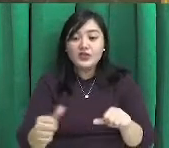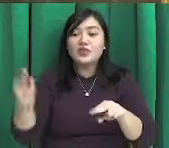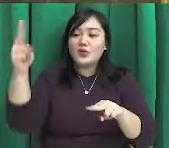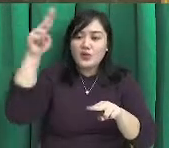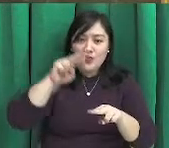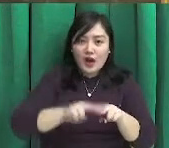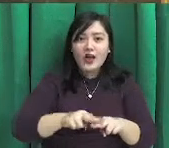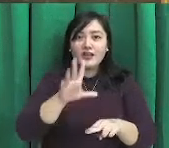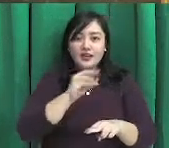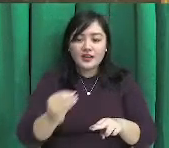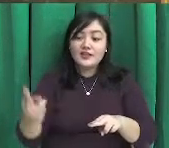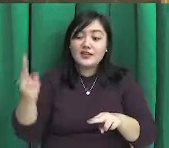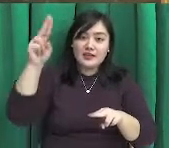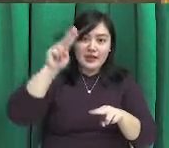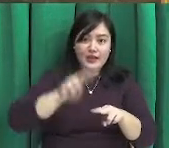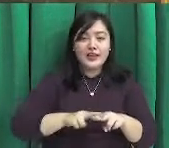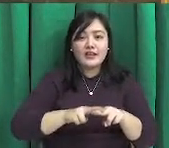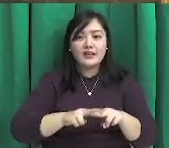Grabe talaga, sabi ko, "Lord,